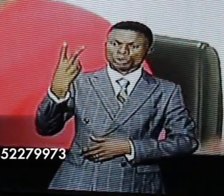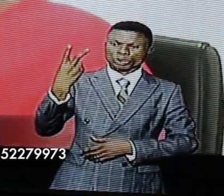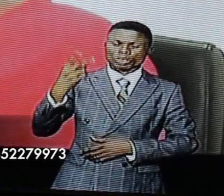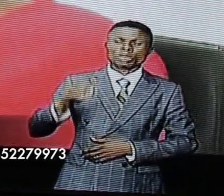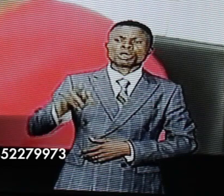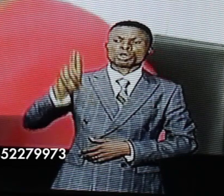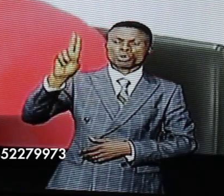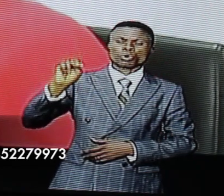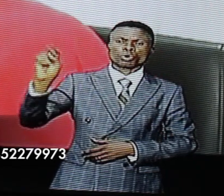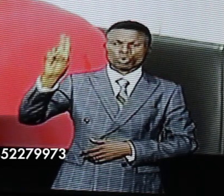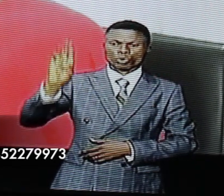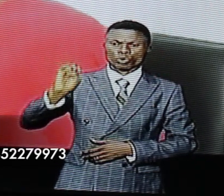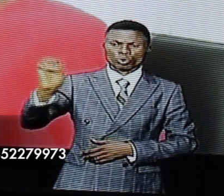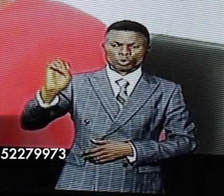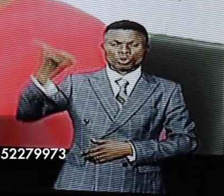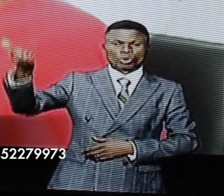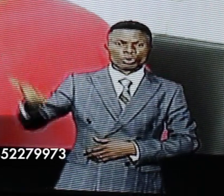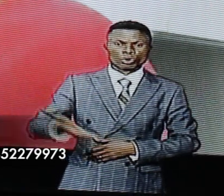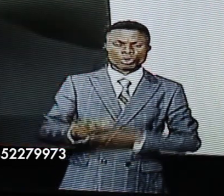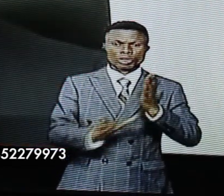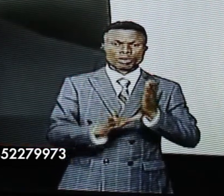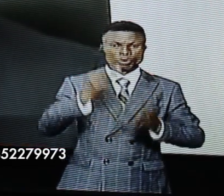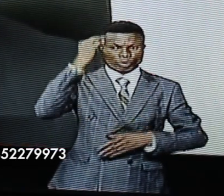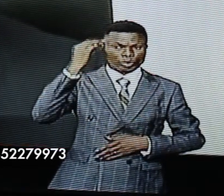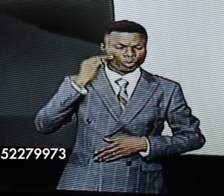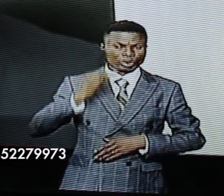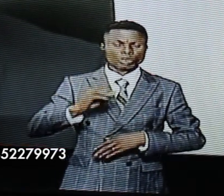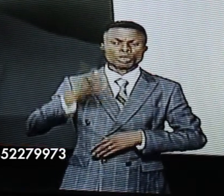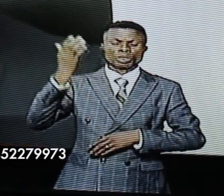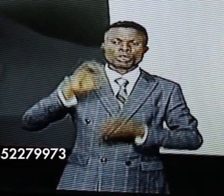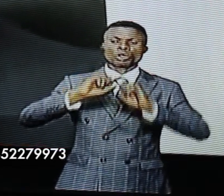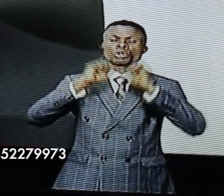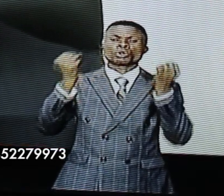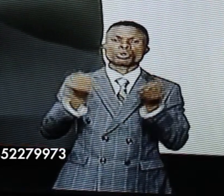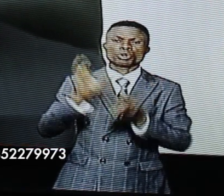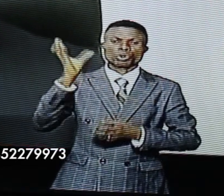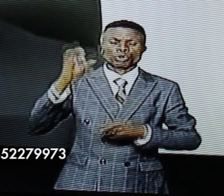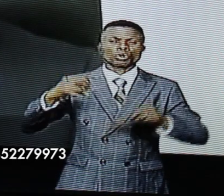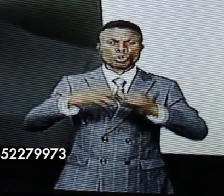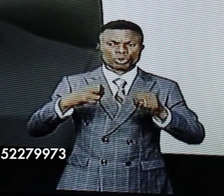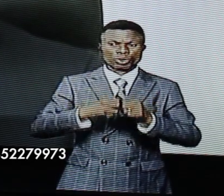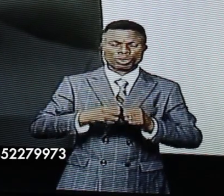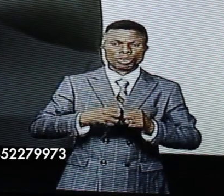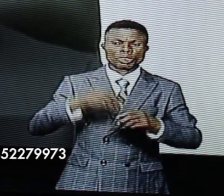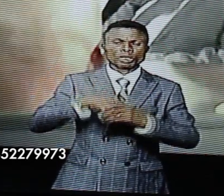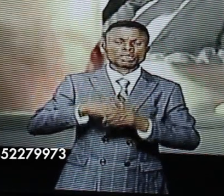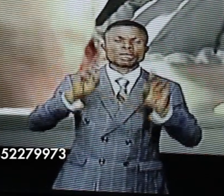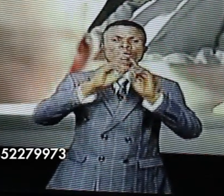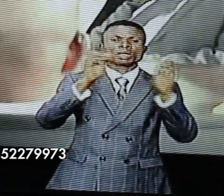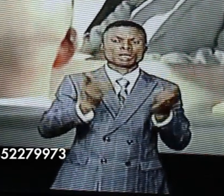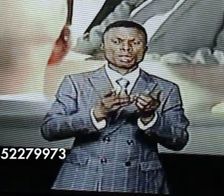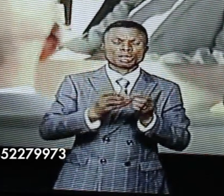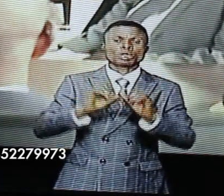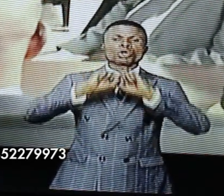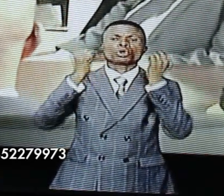Raison primordiale de l'audience qu'a accordée le vice-ministre des ressources hydrauliques et électricité, Papi Pongou Luamba, à la délégation de la